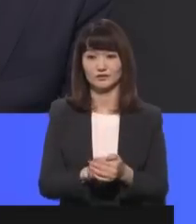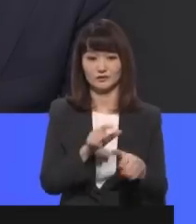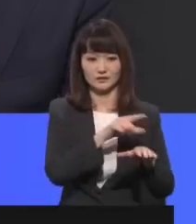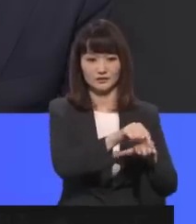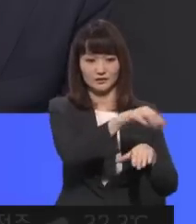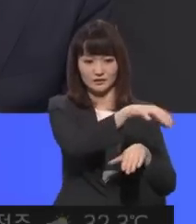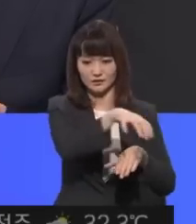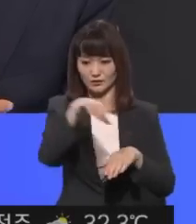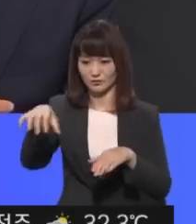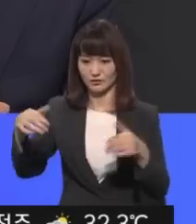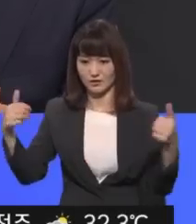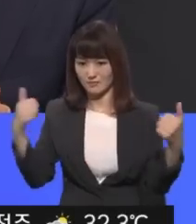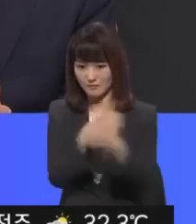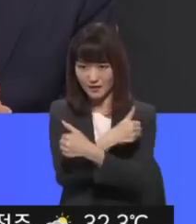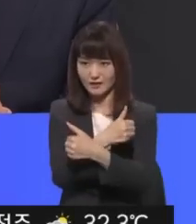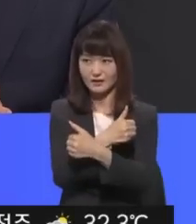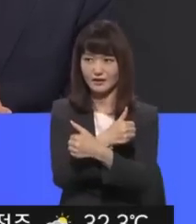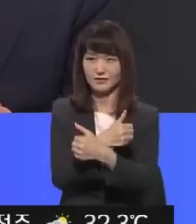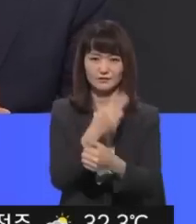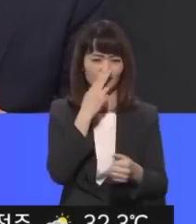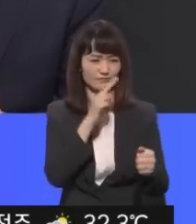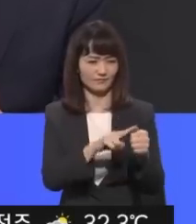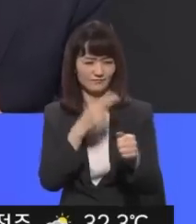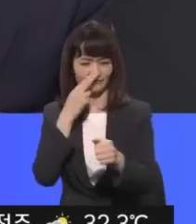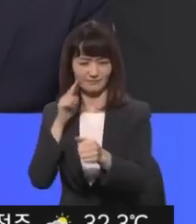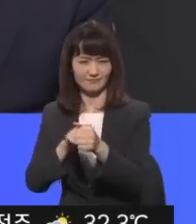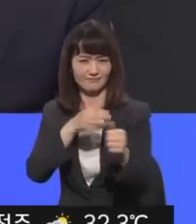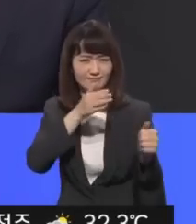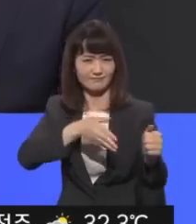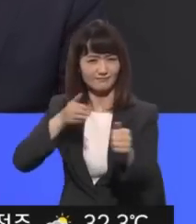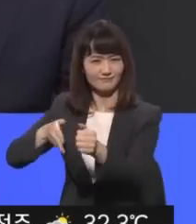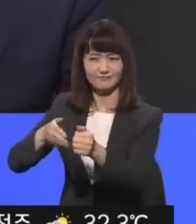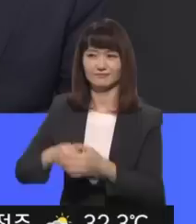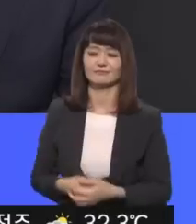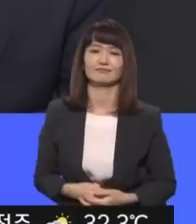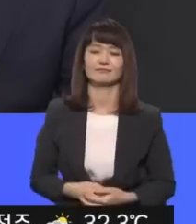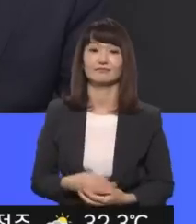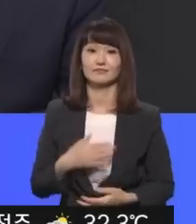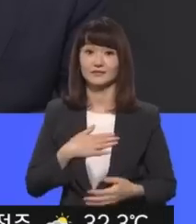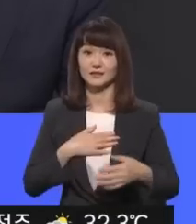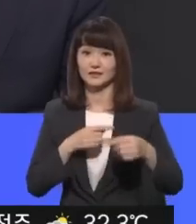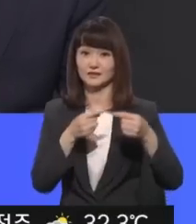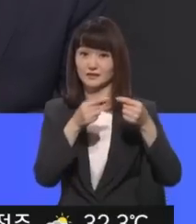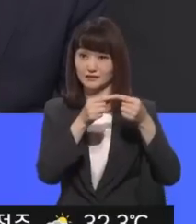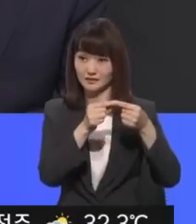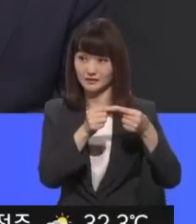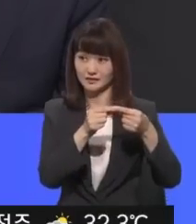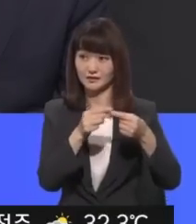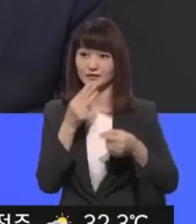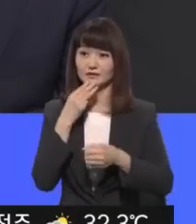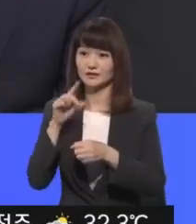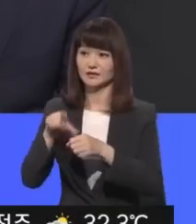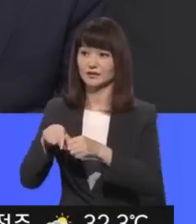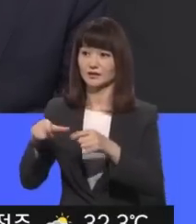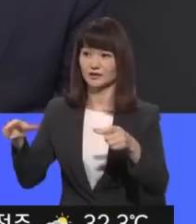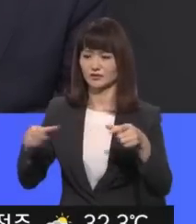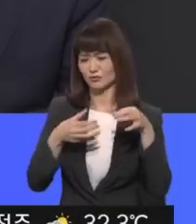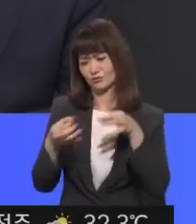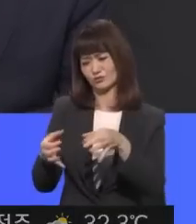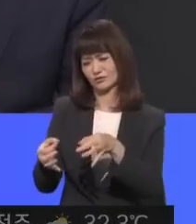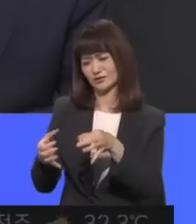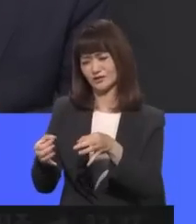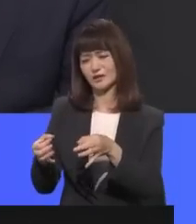도전해 주세요 1 달아나 아 아 그냥 첫째 뿐이 예 그 이제 수도권 투자 했으면 해주니까